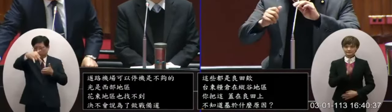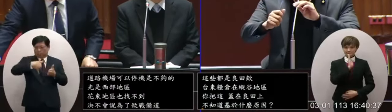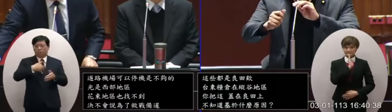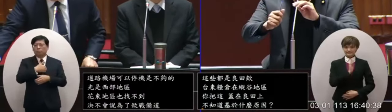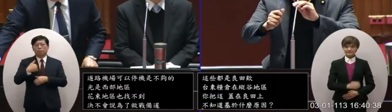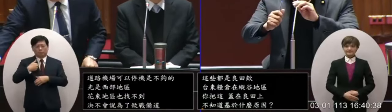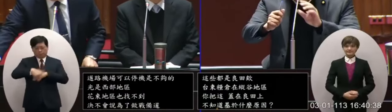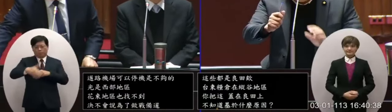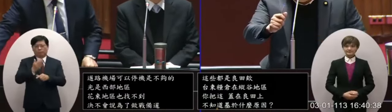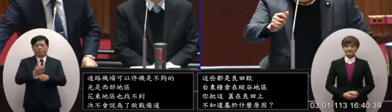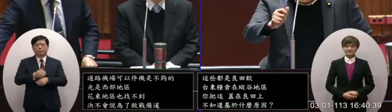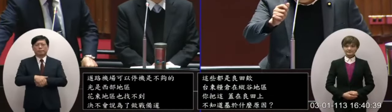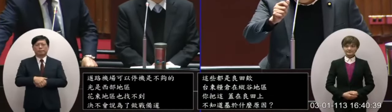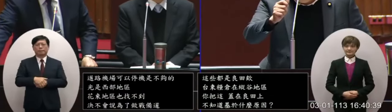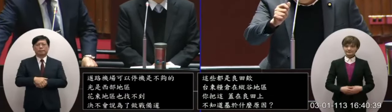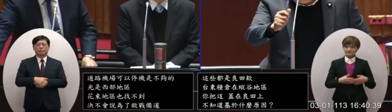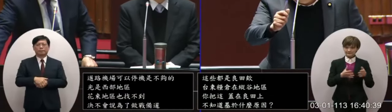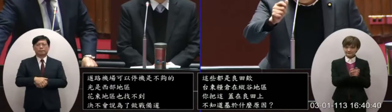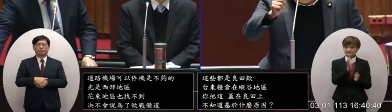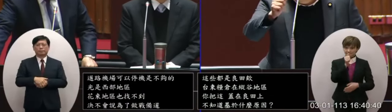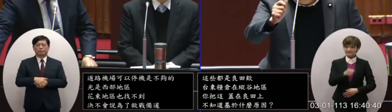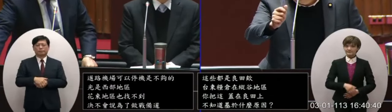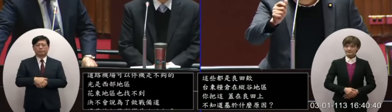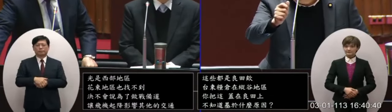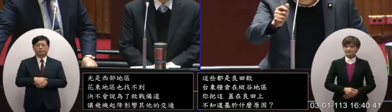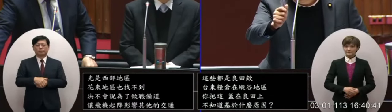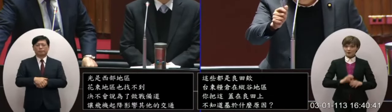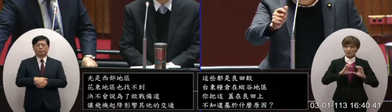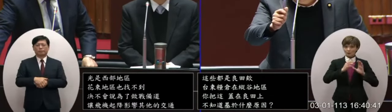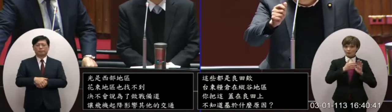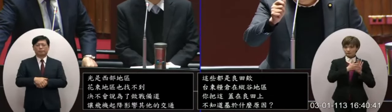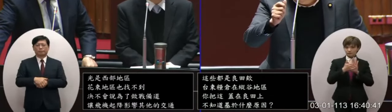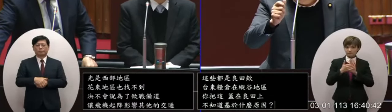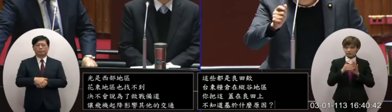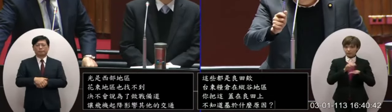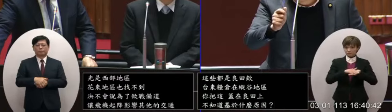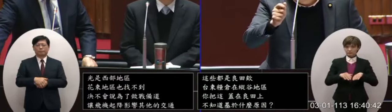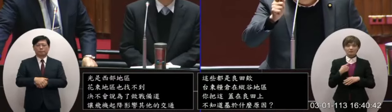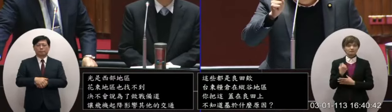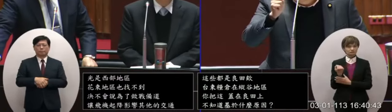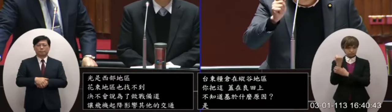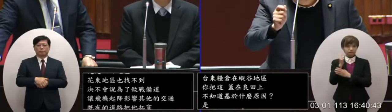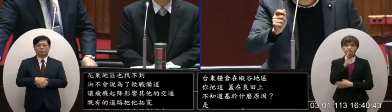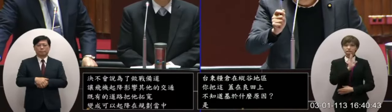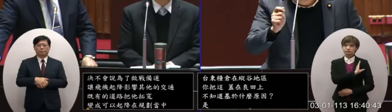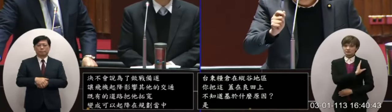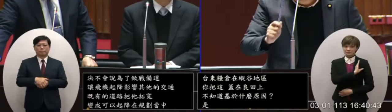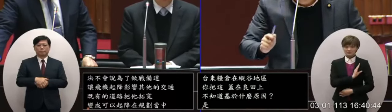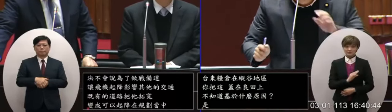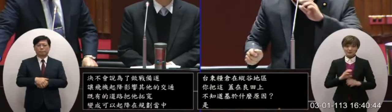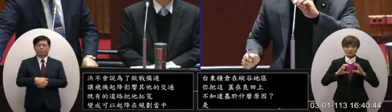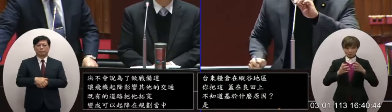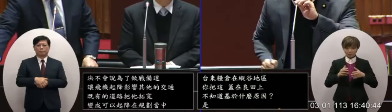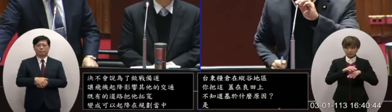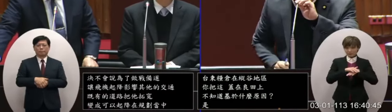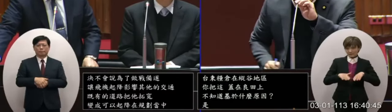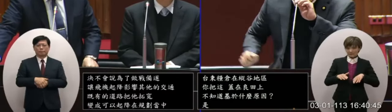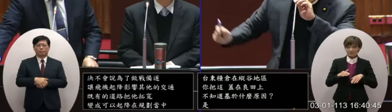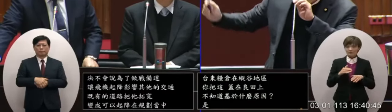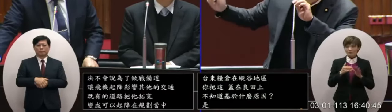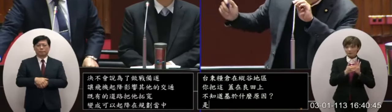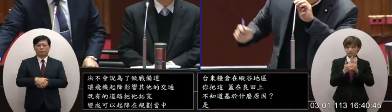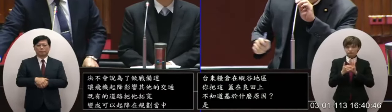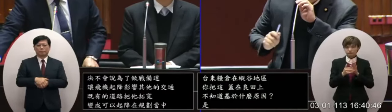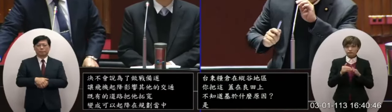这还在规划当中呢。 啊，部长，国防安全我们绝对支持，因为守护国家安全是每一个人的责任。可